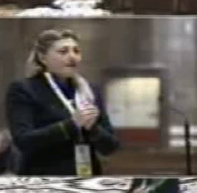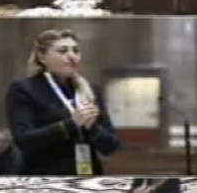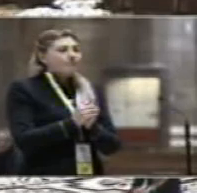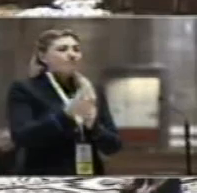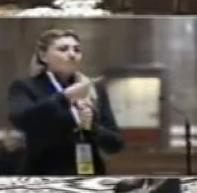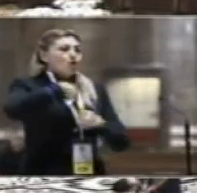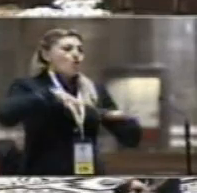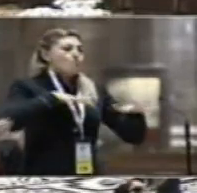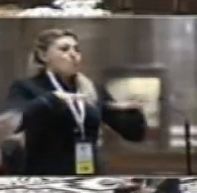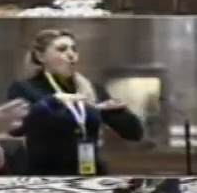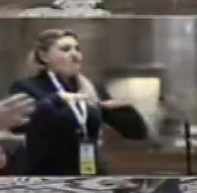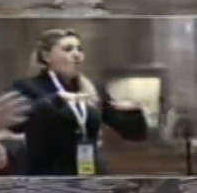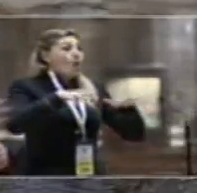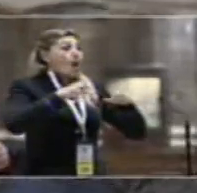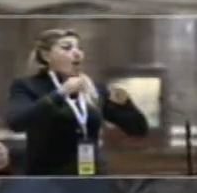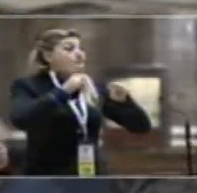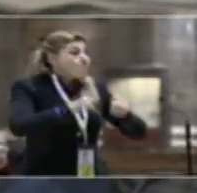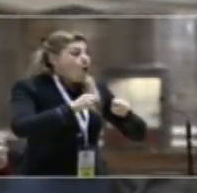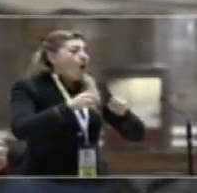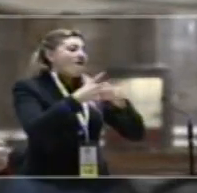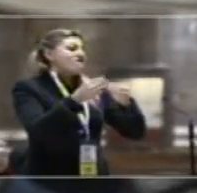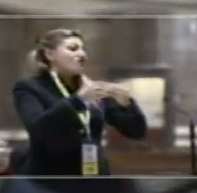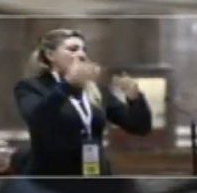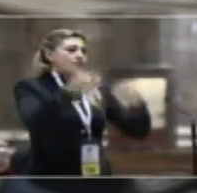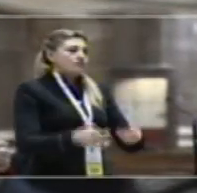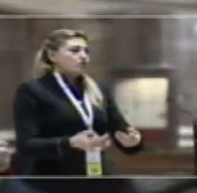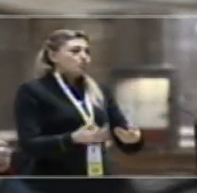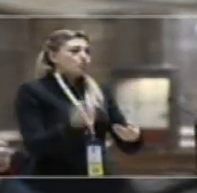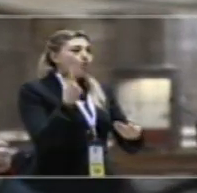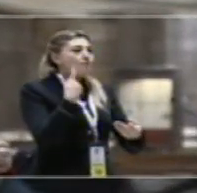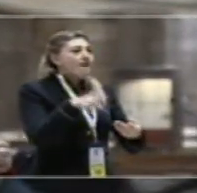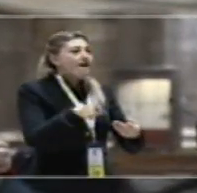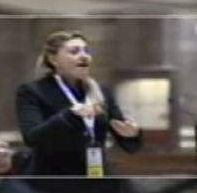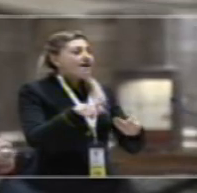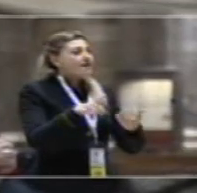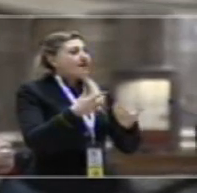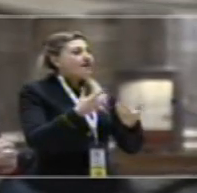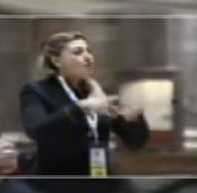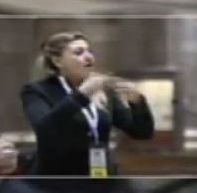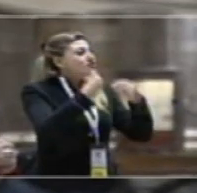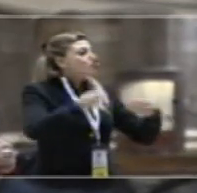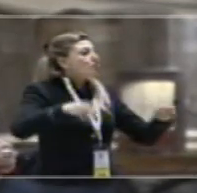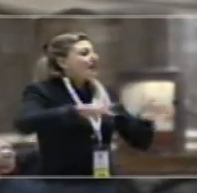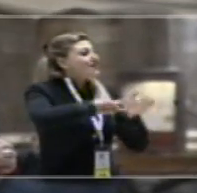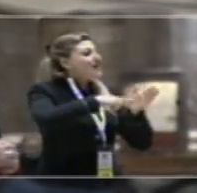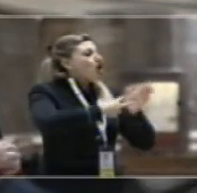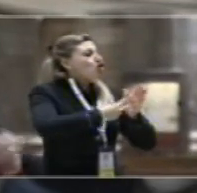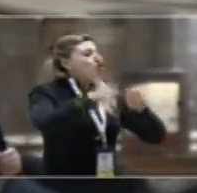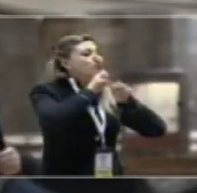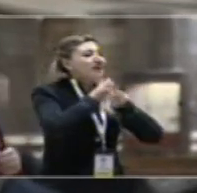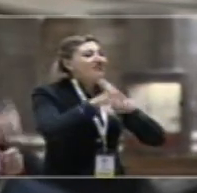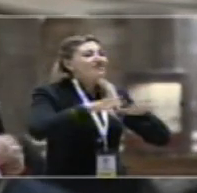anche quando magari si hanno problemi e disabilità gravi, come appunto la sordità. Bisogna trovare strumenti utili, come scrivere la predica,